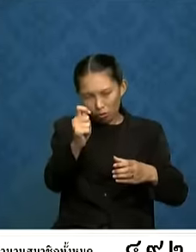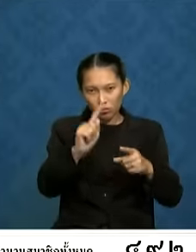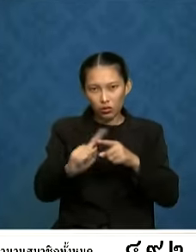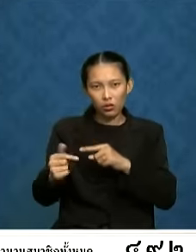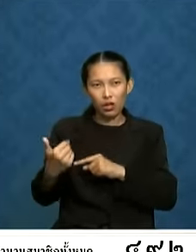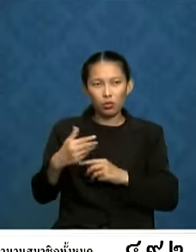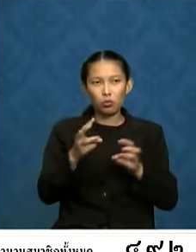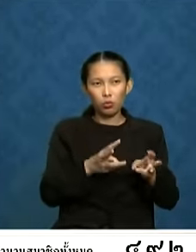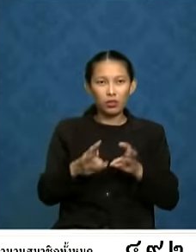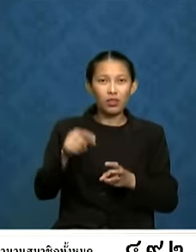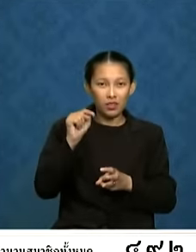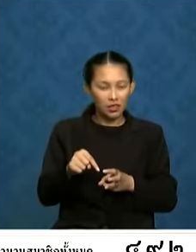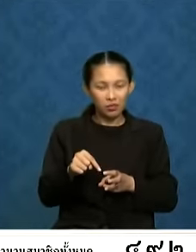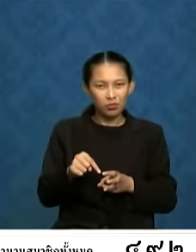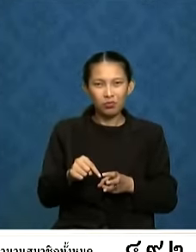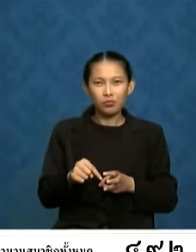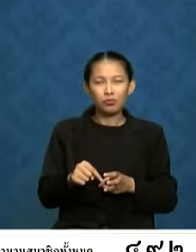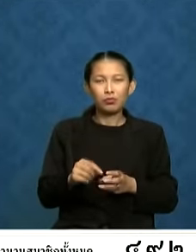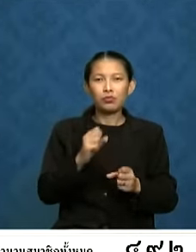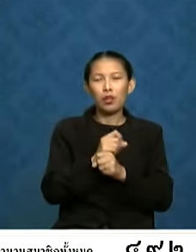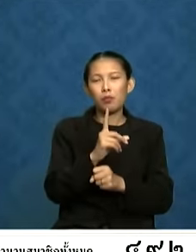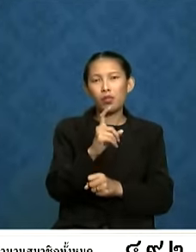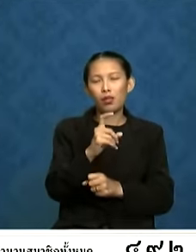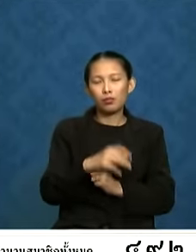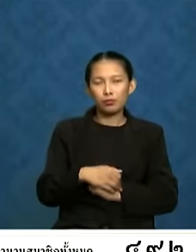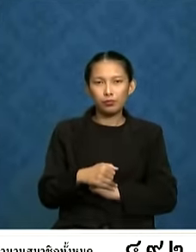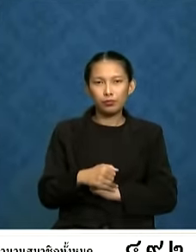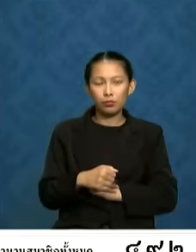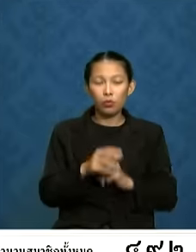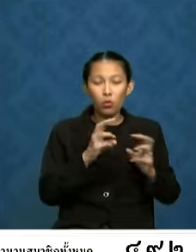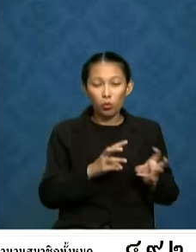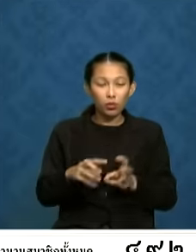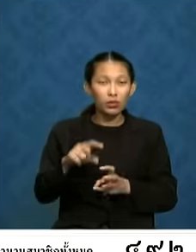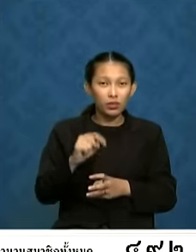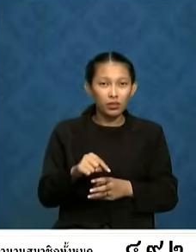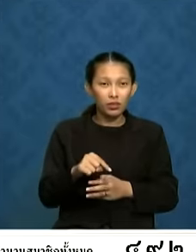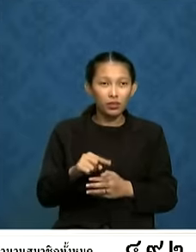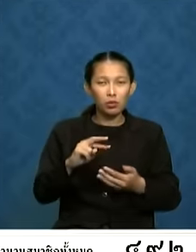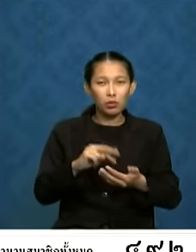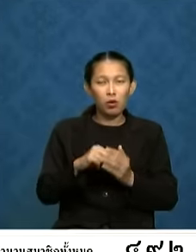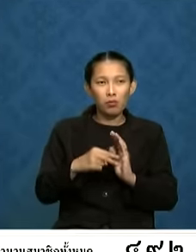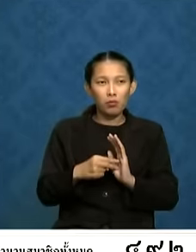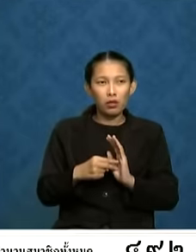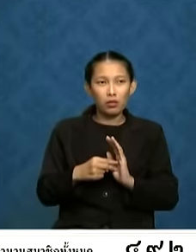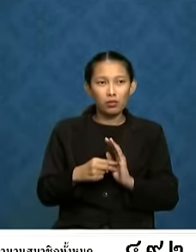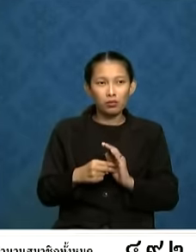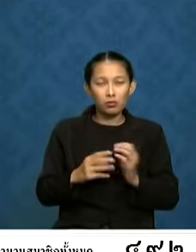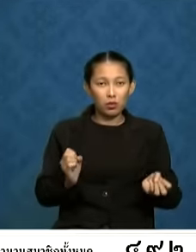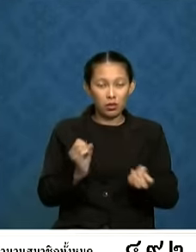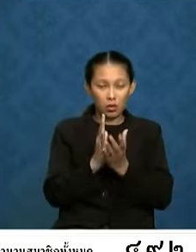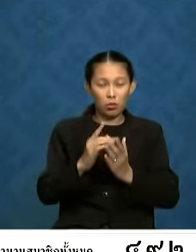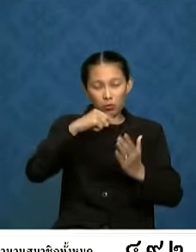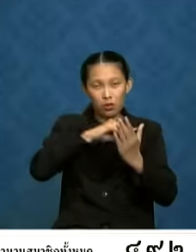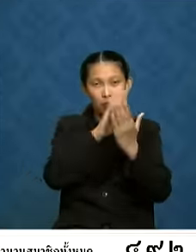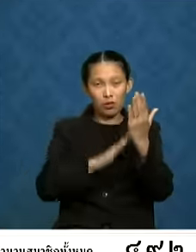การแบบนี้เป็นวิธีการที่ไม่มีทางได้ผลวิธีการแบบนี้จะทำให้ท่านจะทำให้ประเทศของเรา